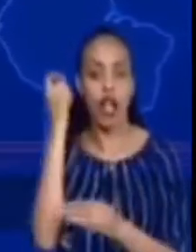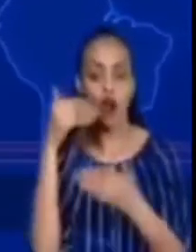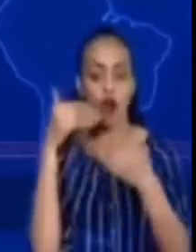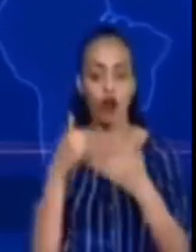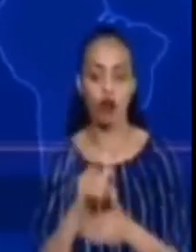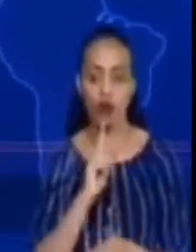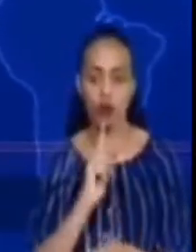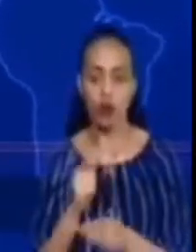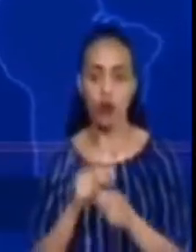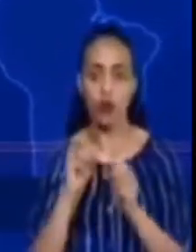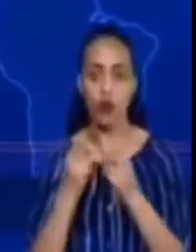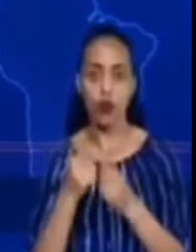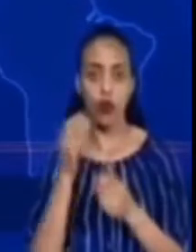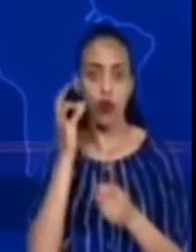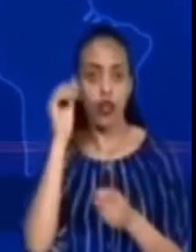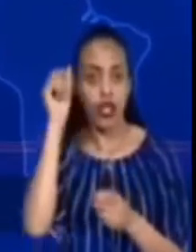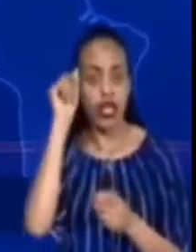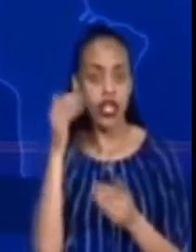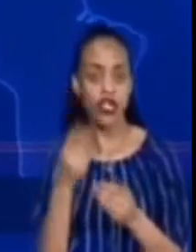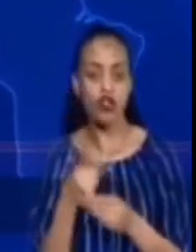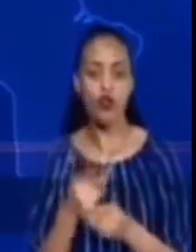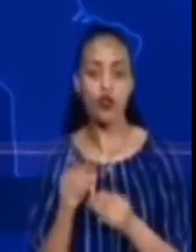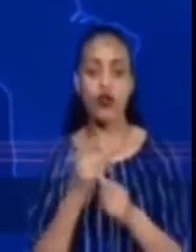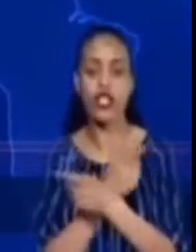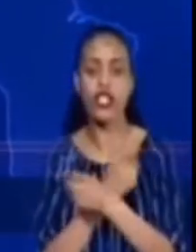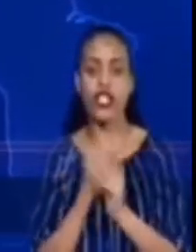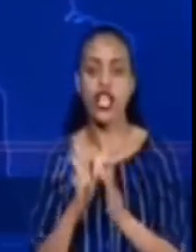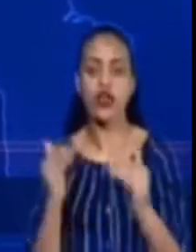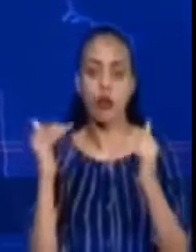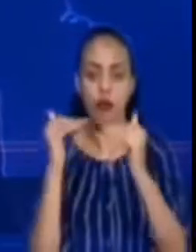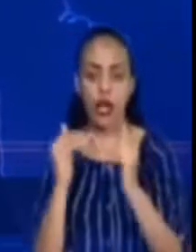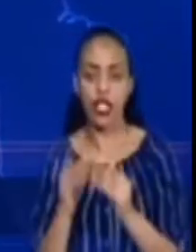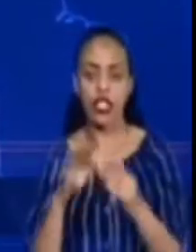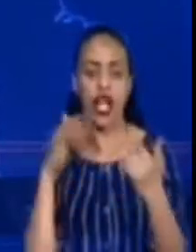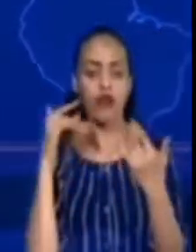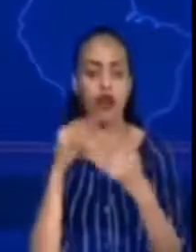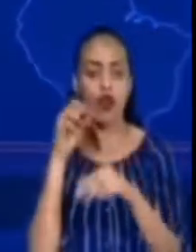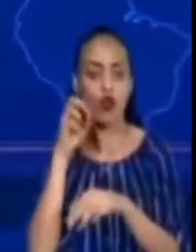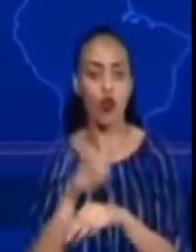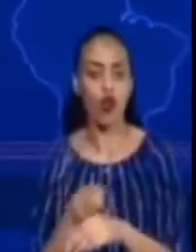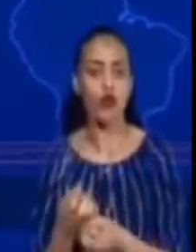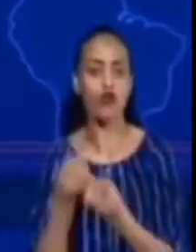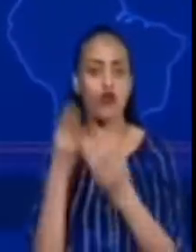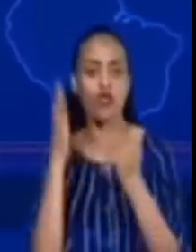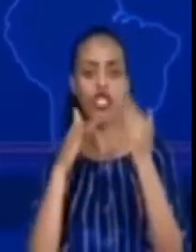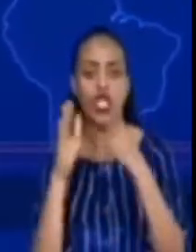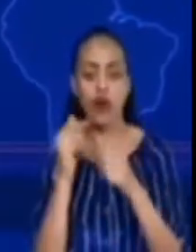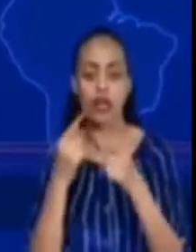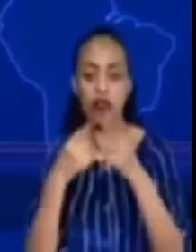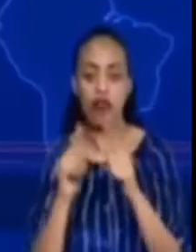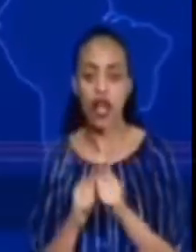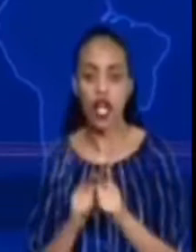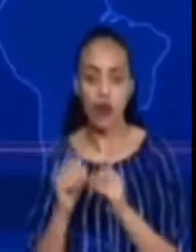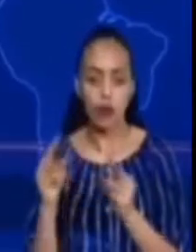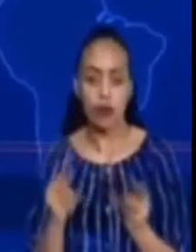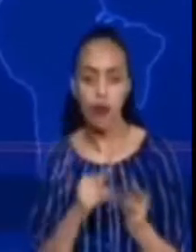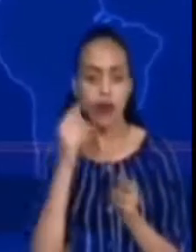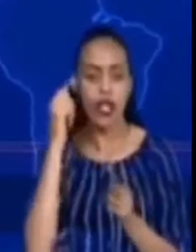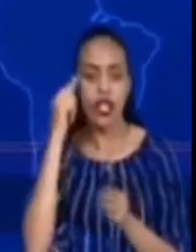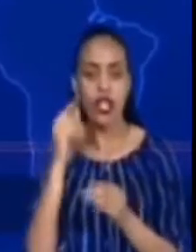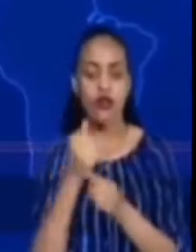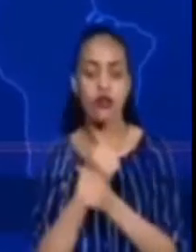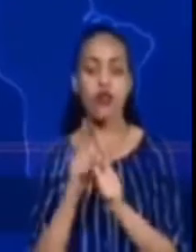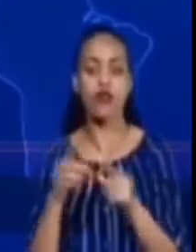መጣ የሚል የውሸት ትርክ በአቶ ታዬ አማካኝነት የተጻፈውን የታሪክ የውሸት ታሪክ